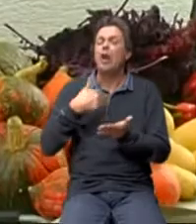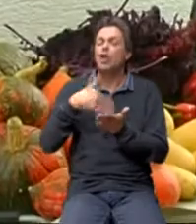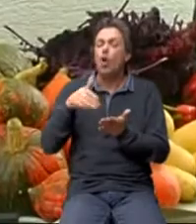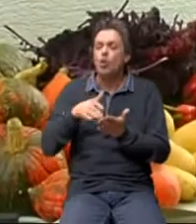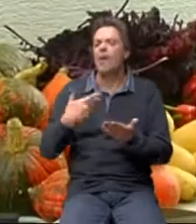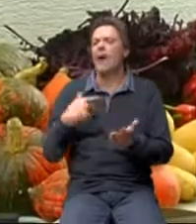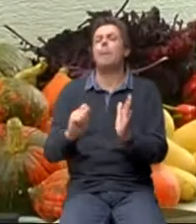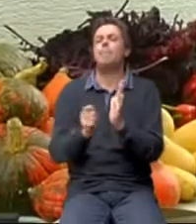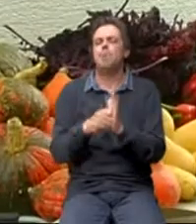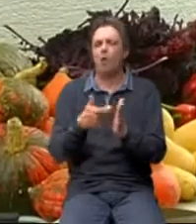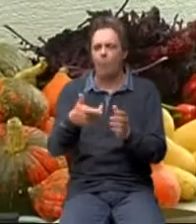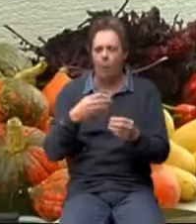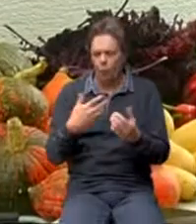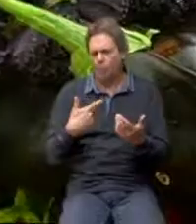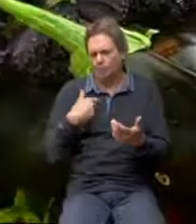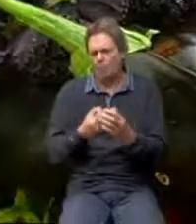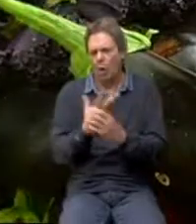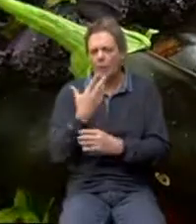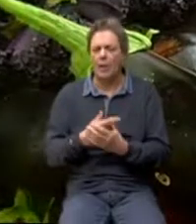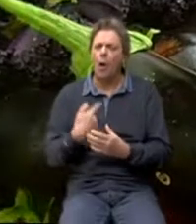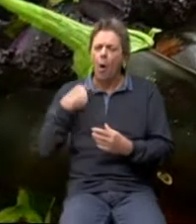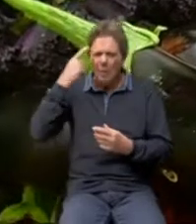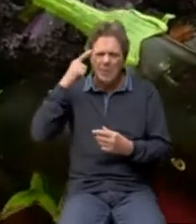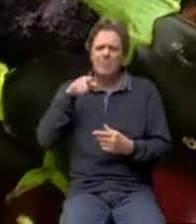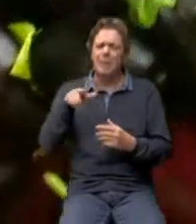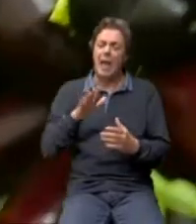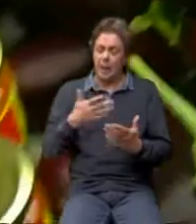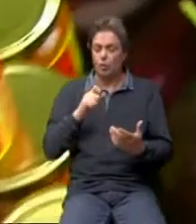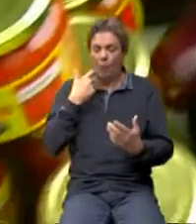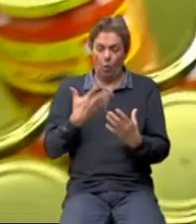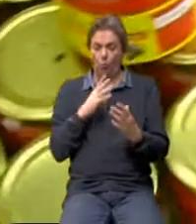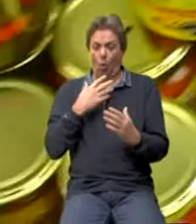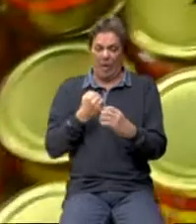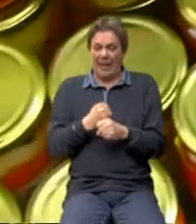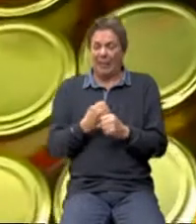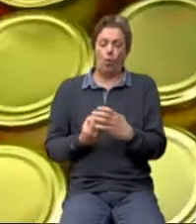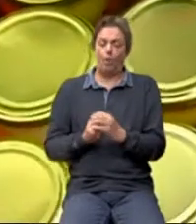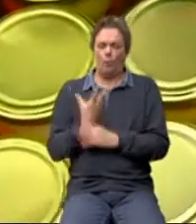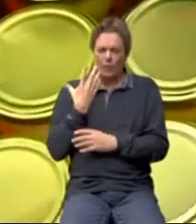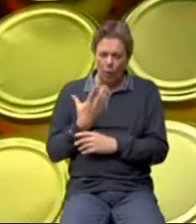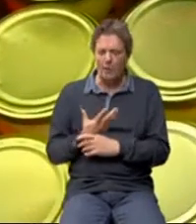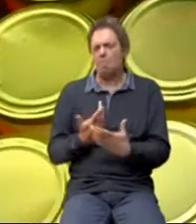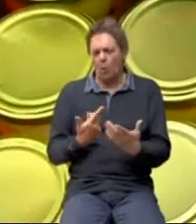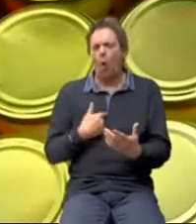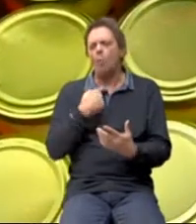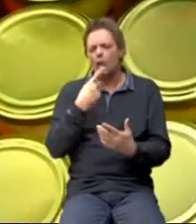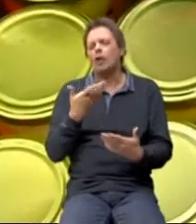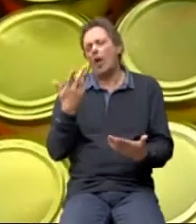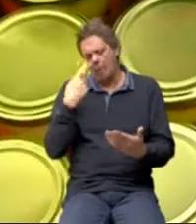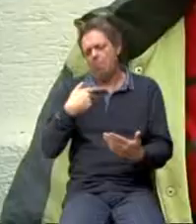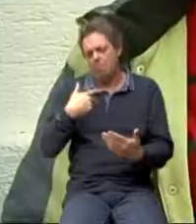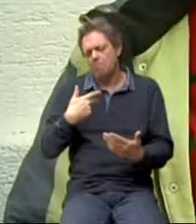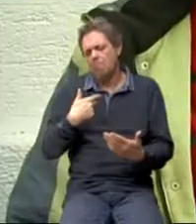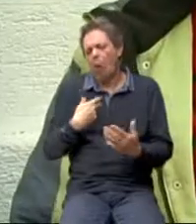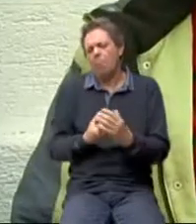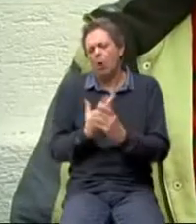prodamo. E, i onda bi, ja mislim da bi taj proizvođač trebao znači svoje sračunati i reći tako košta roba toliko.